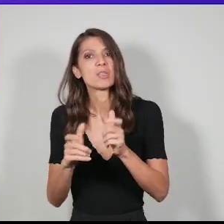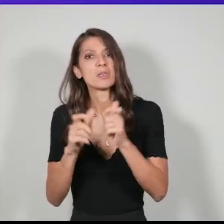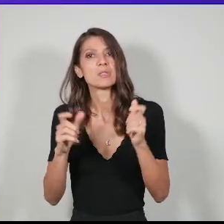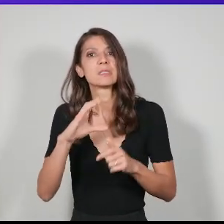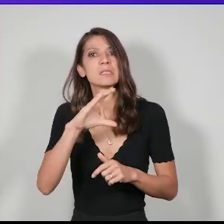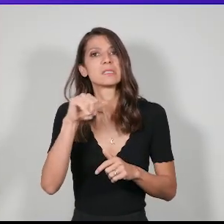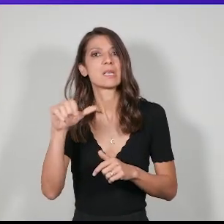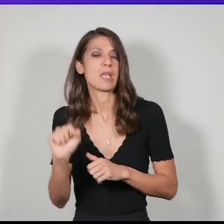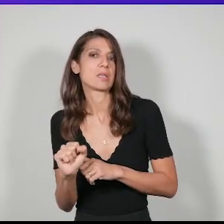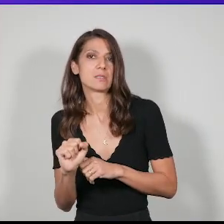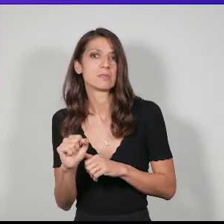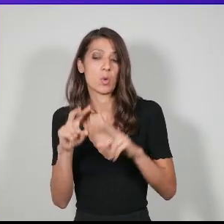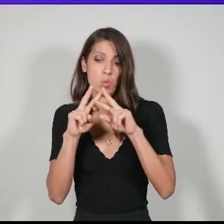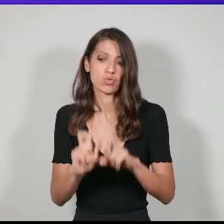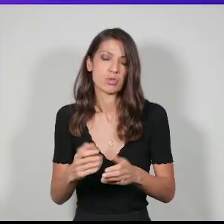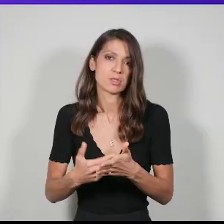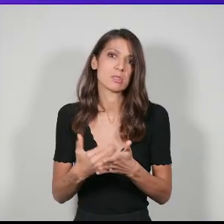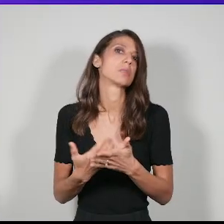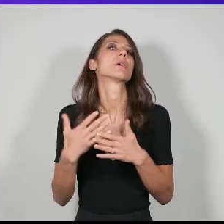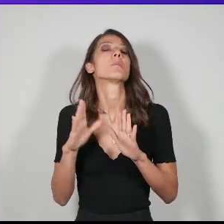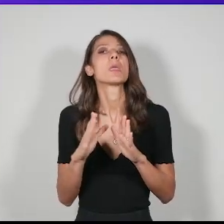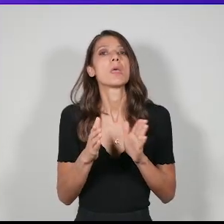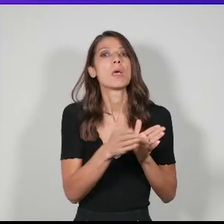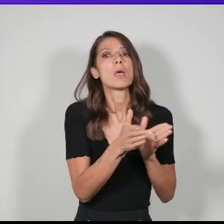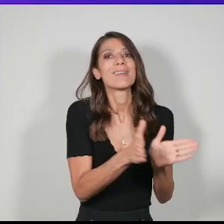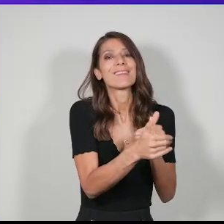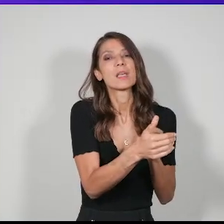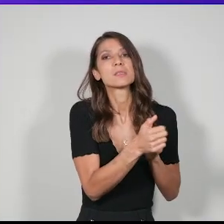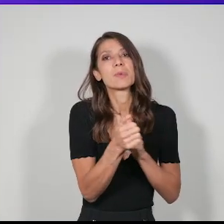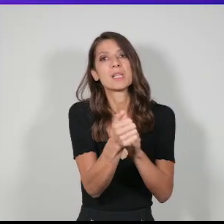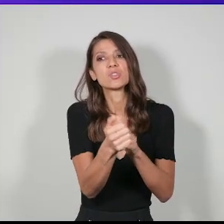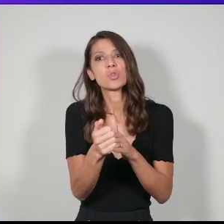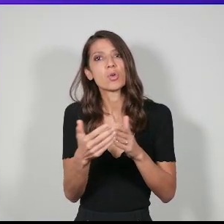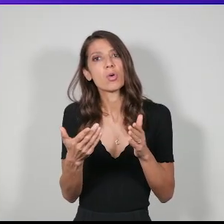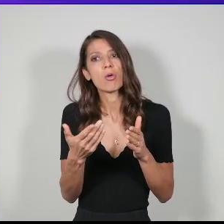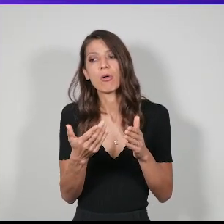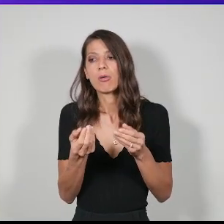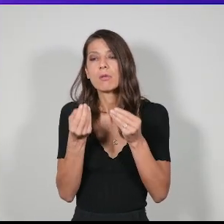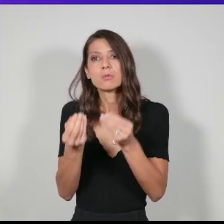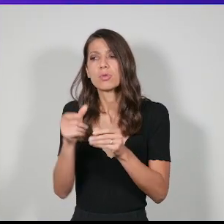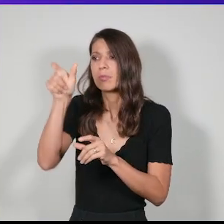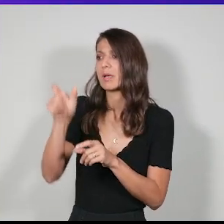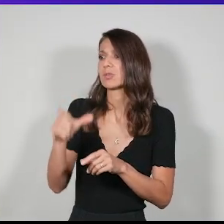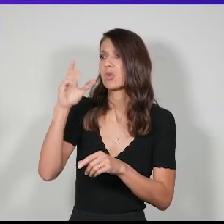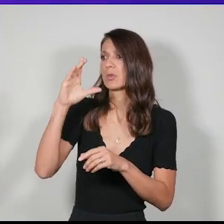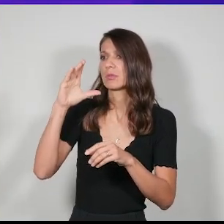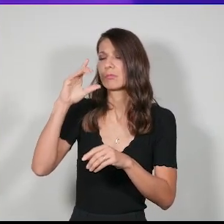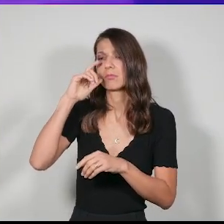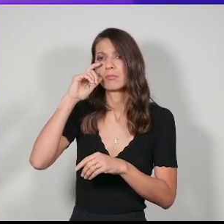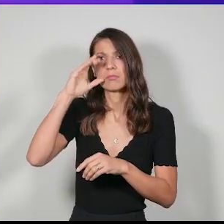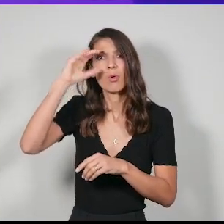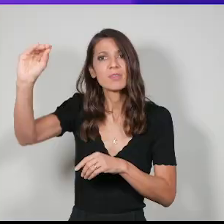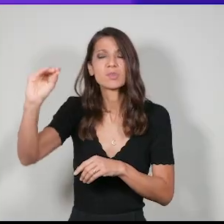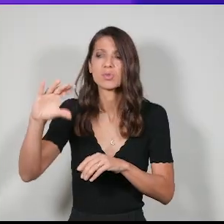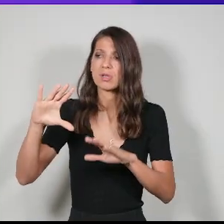de recherche. Comment cette notion de case manager, elle redéfinit finalement la posture du professionnel et elle ramène cette